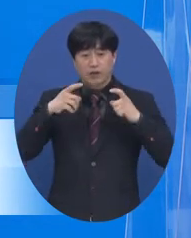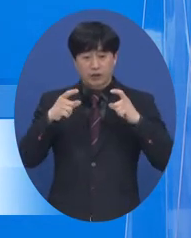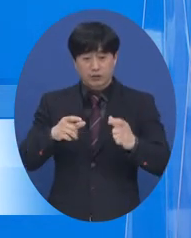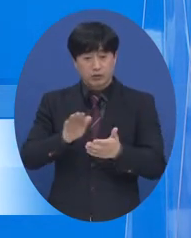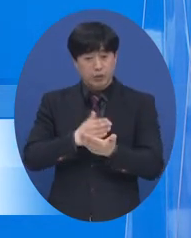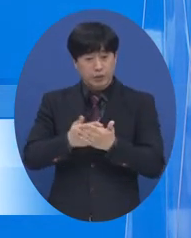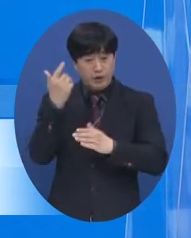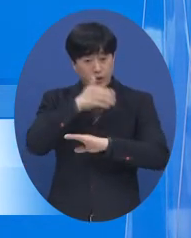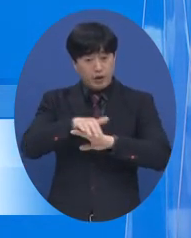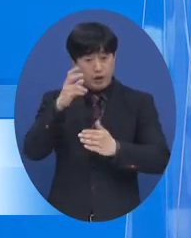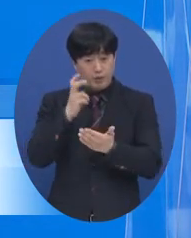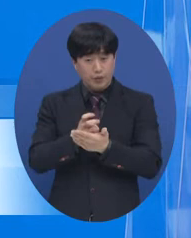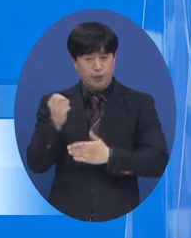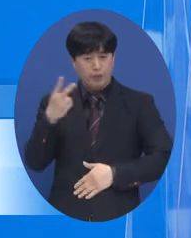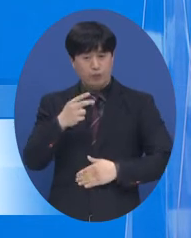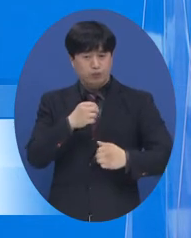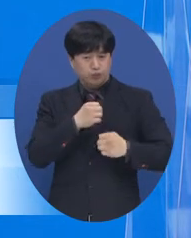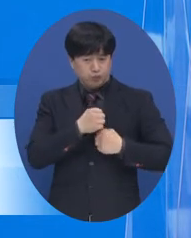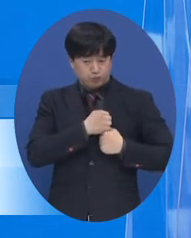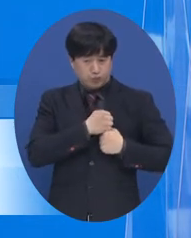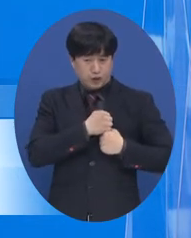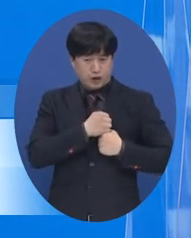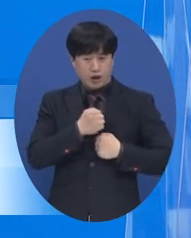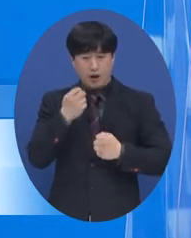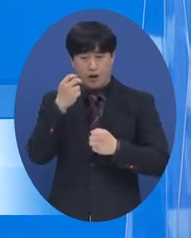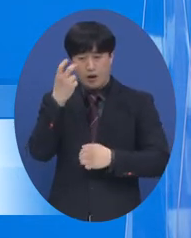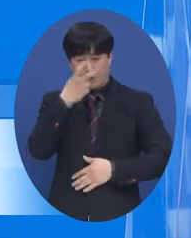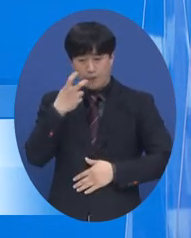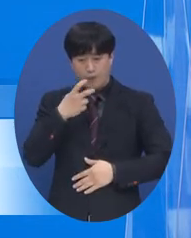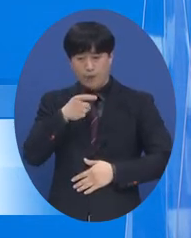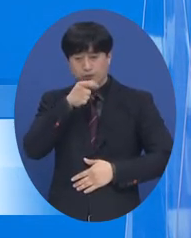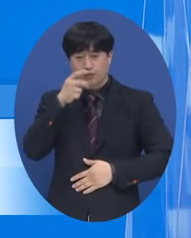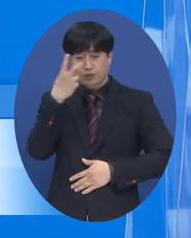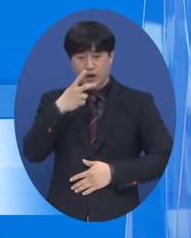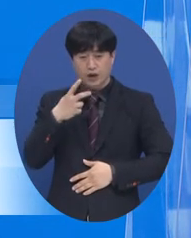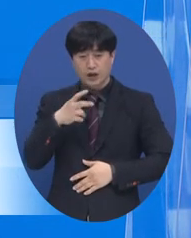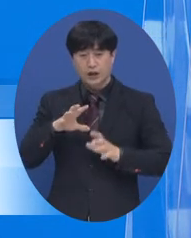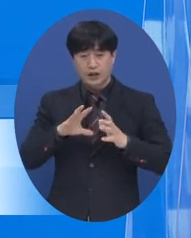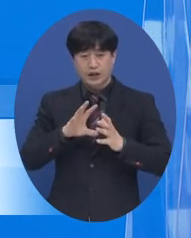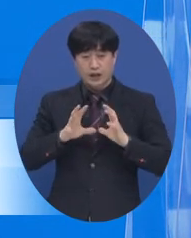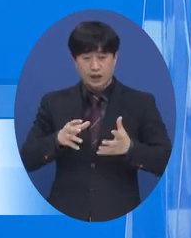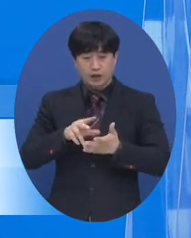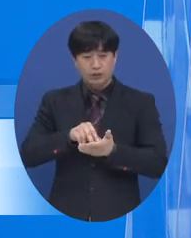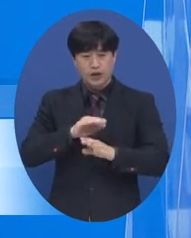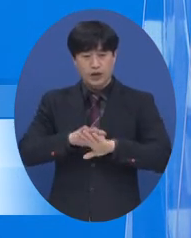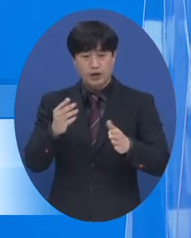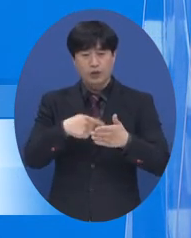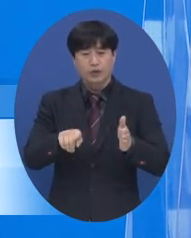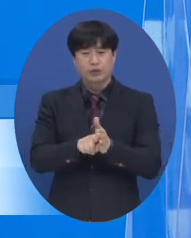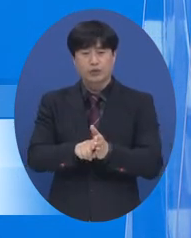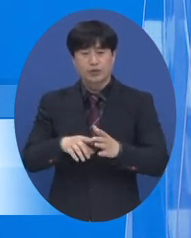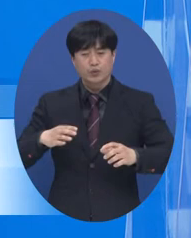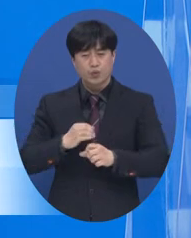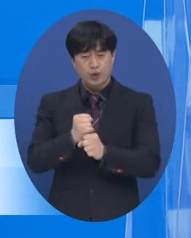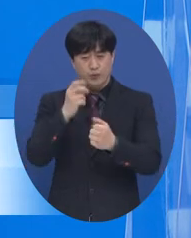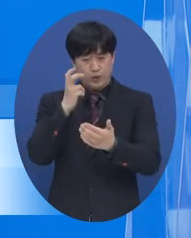수도권 정비계획법을 비롯해서 군사 안보나 상수원 관리 등 국가적 문제 해결을